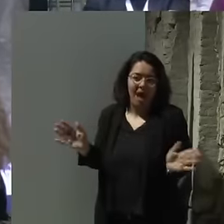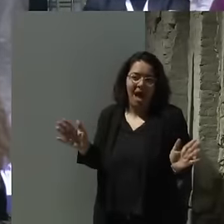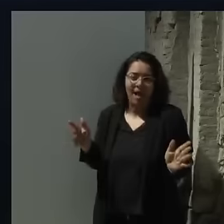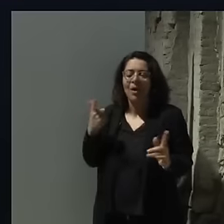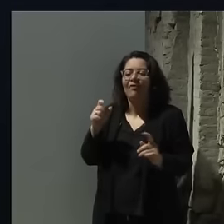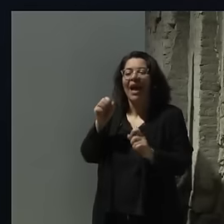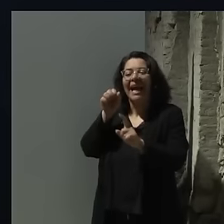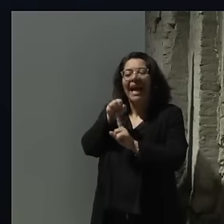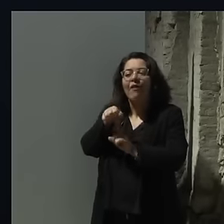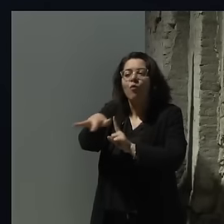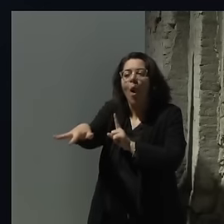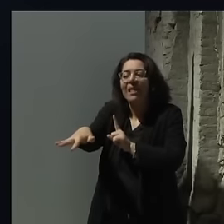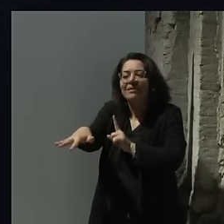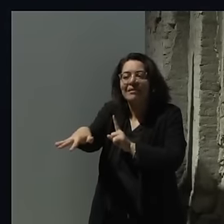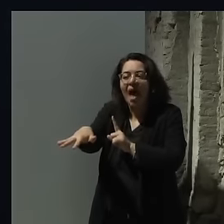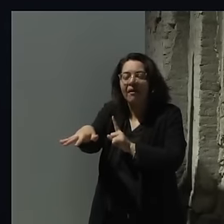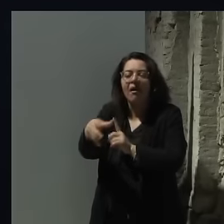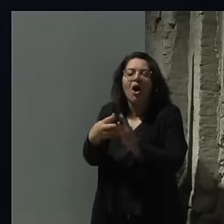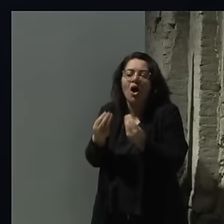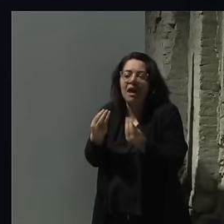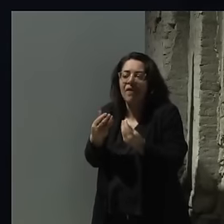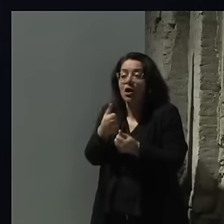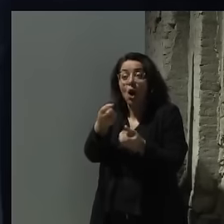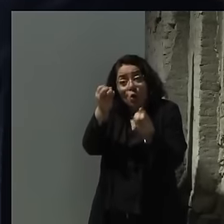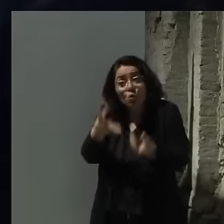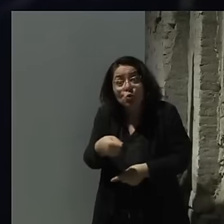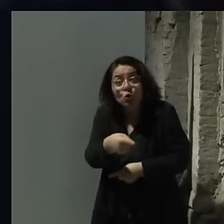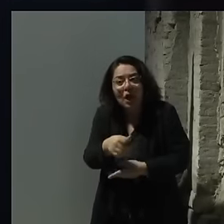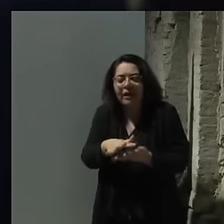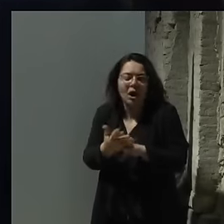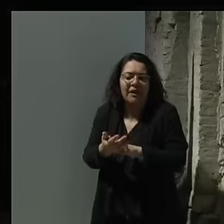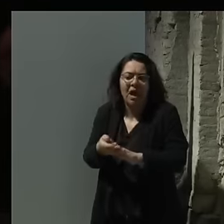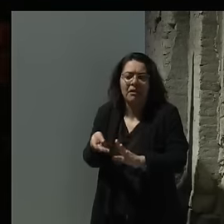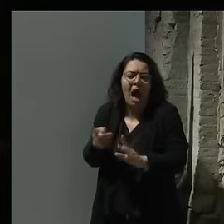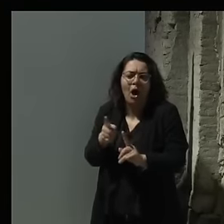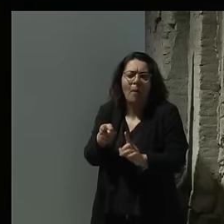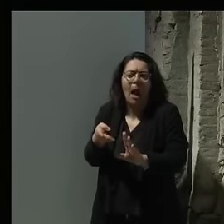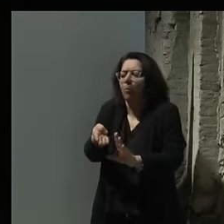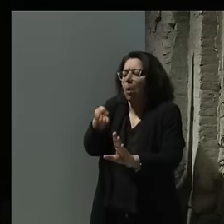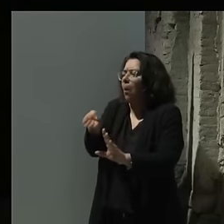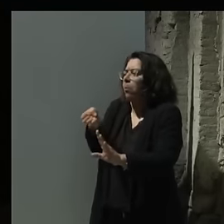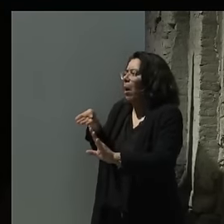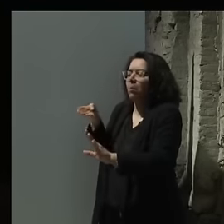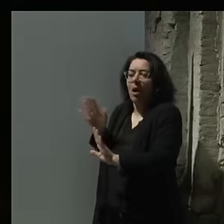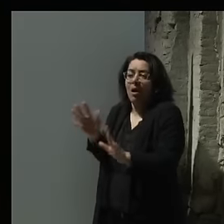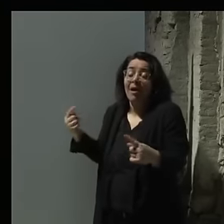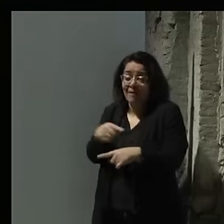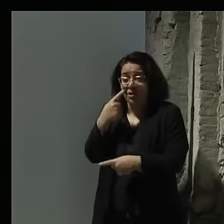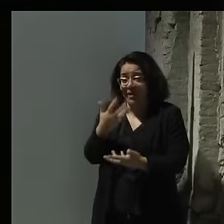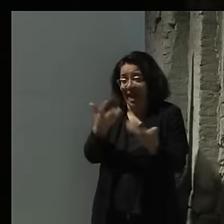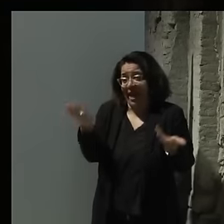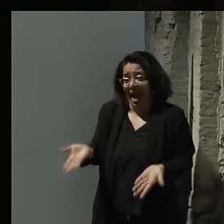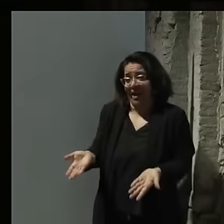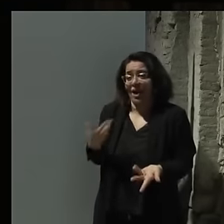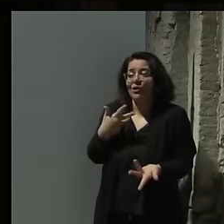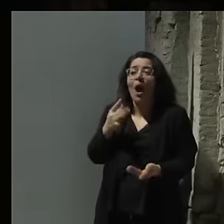cosa fanno? Accade un fatto di cronaca, attaccano e addio. Invece avete sentito, avete ascoltato, c'è una